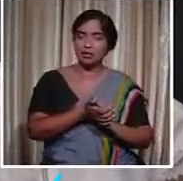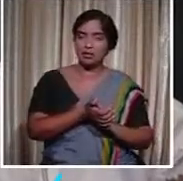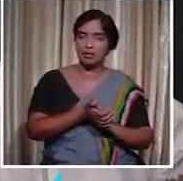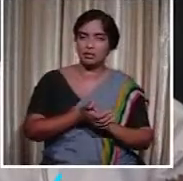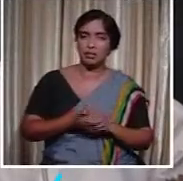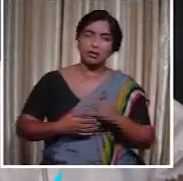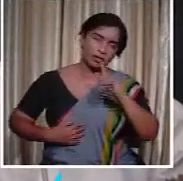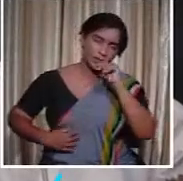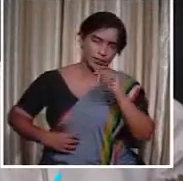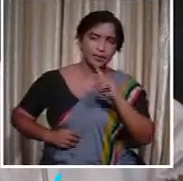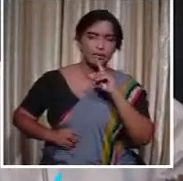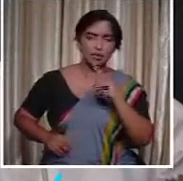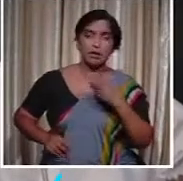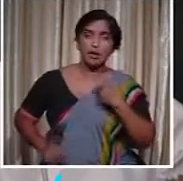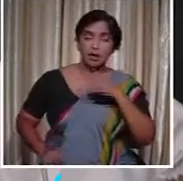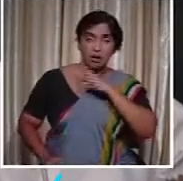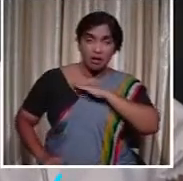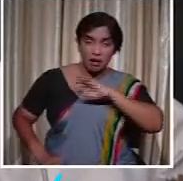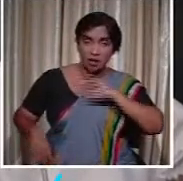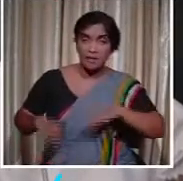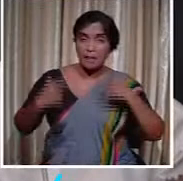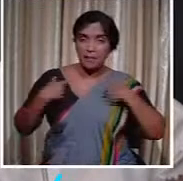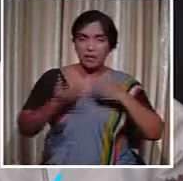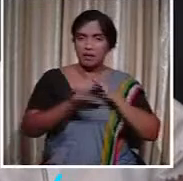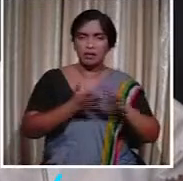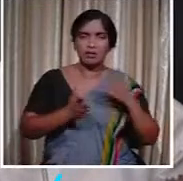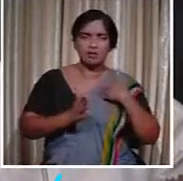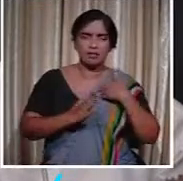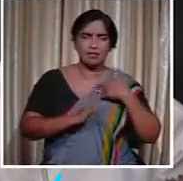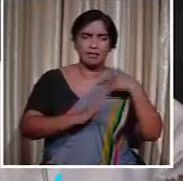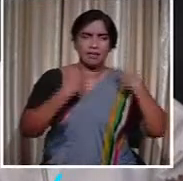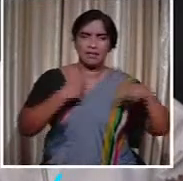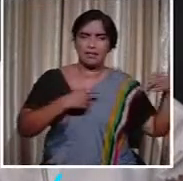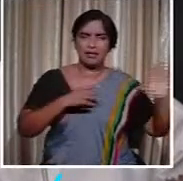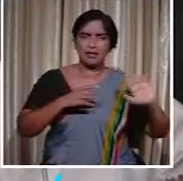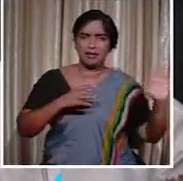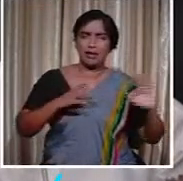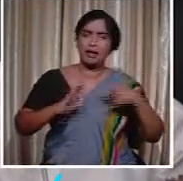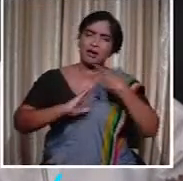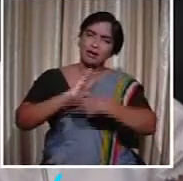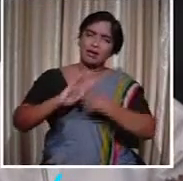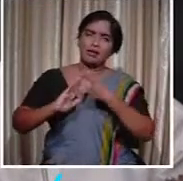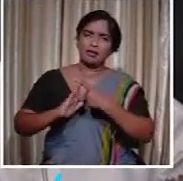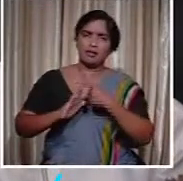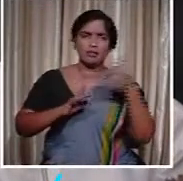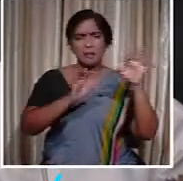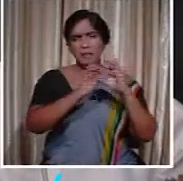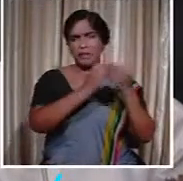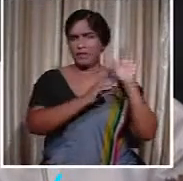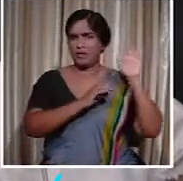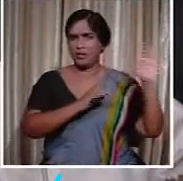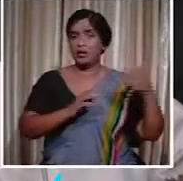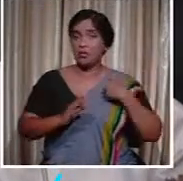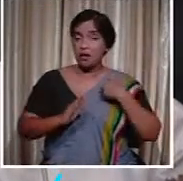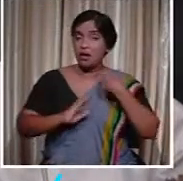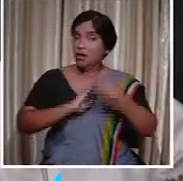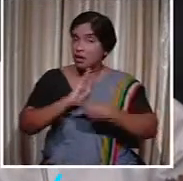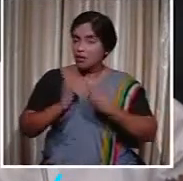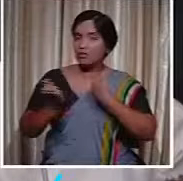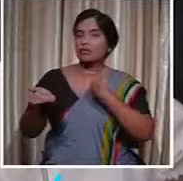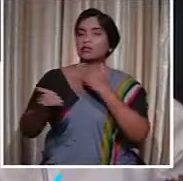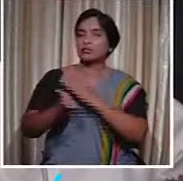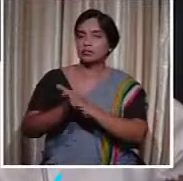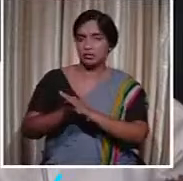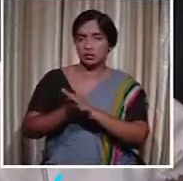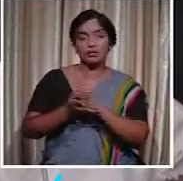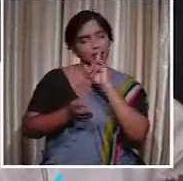ඩිජුව කියමුකෝ. මං ආවේ රාජපක්ෂලා ආරක්ෂා කරන්න. මං ආවේ රට. රාජපක්ෂලා ඒගොල්ලේ බයව බලා ගන්න ඕනේ. මම ආවේ රට ආවිය කරන්න. මං ඒ